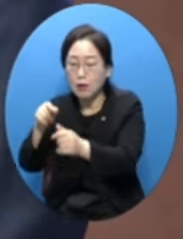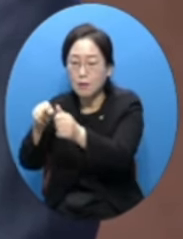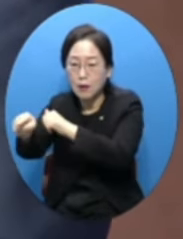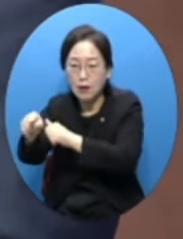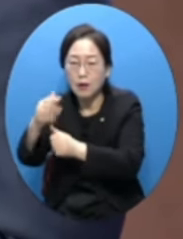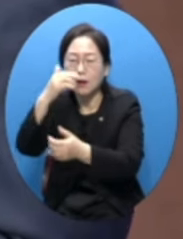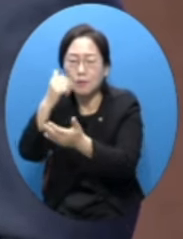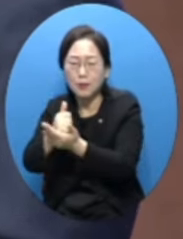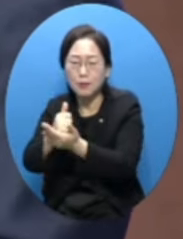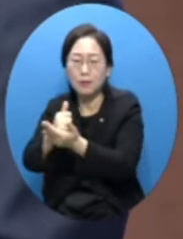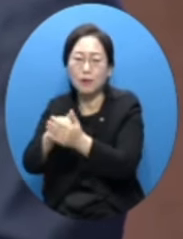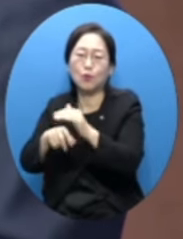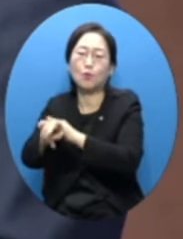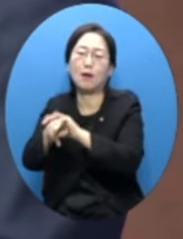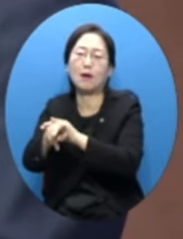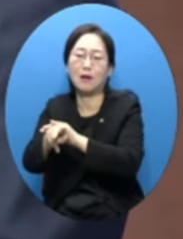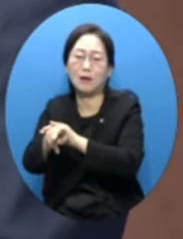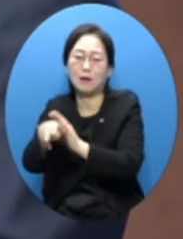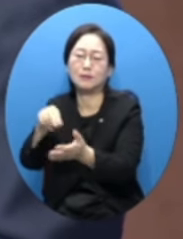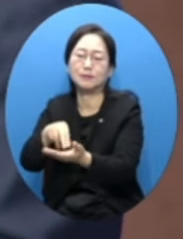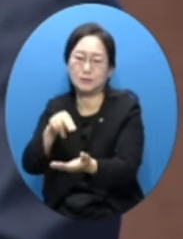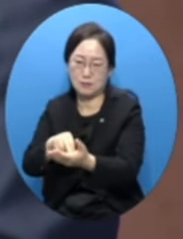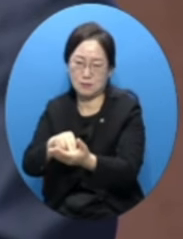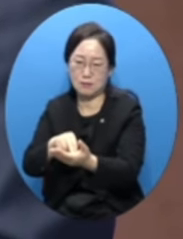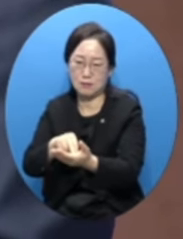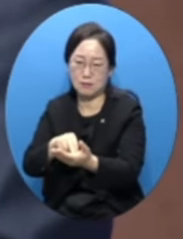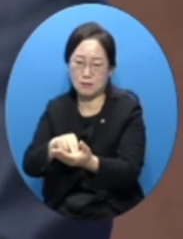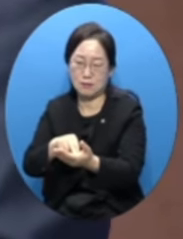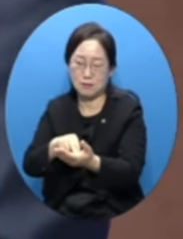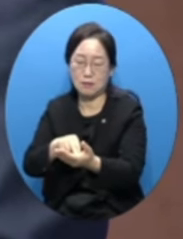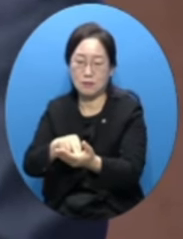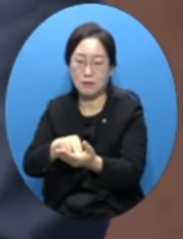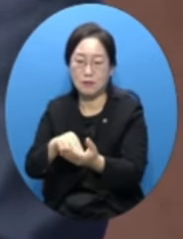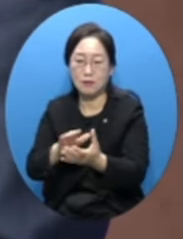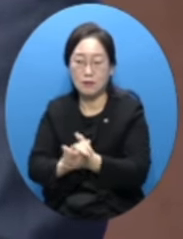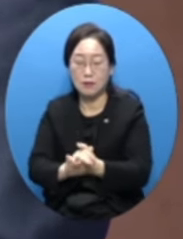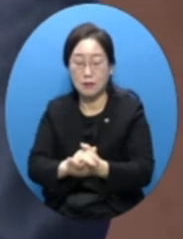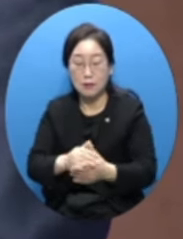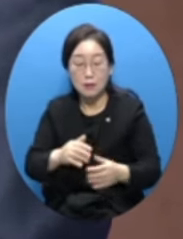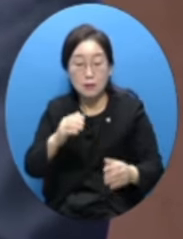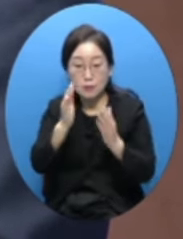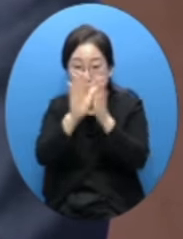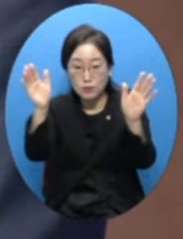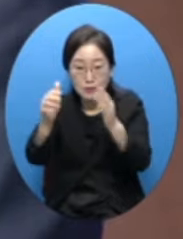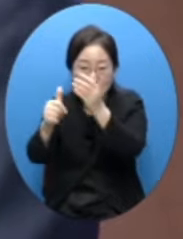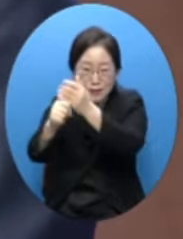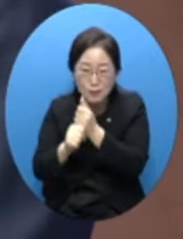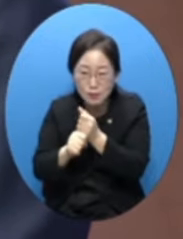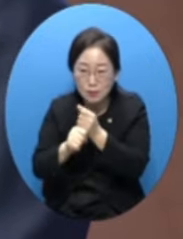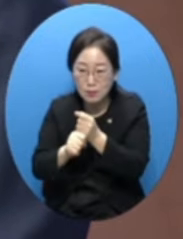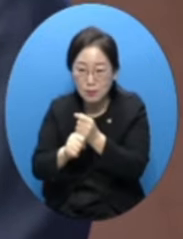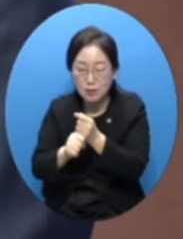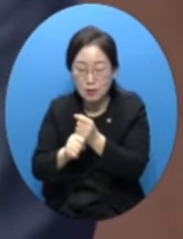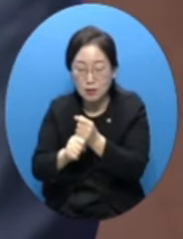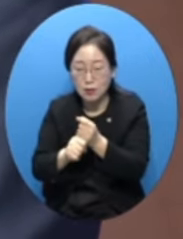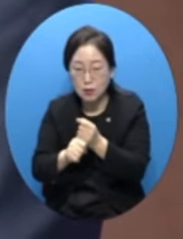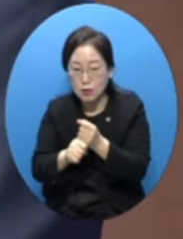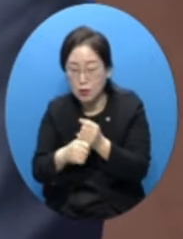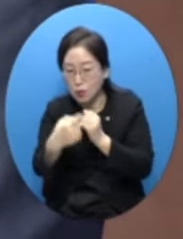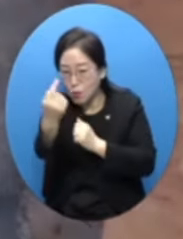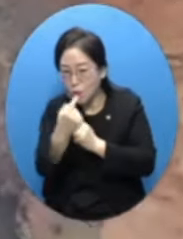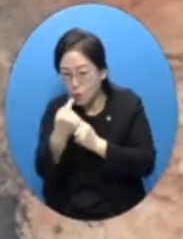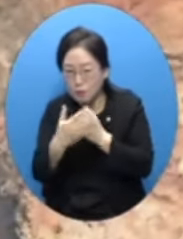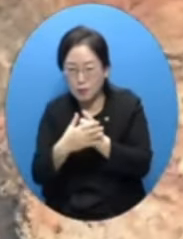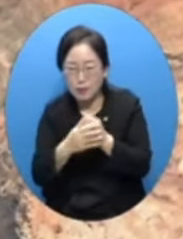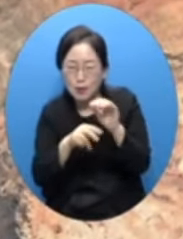신세로 전락해버리고 말게 되었습니다. 그래서 그를 붙잡으려고 하자 그는 애굽에서 도망쳐 저